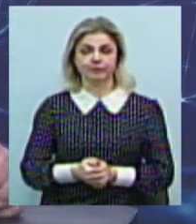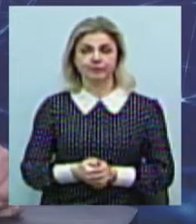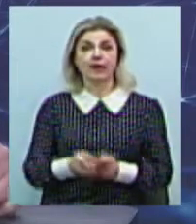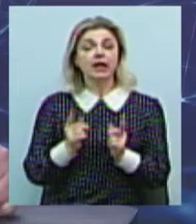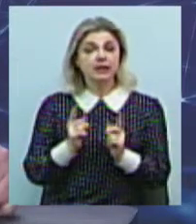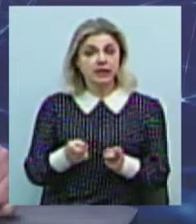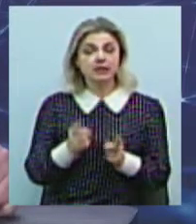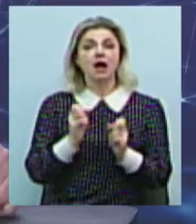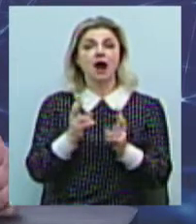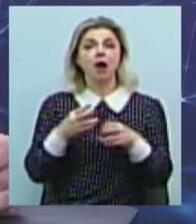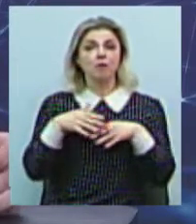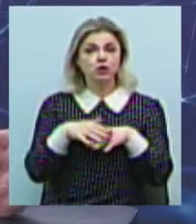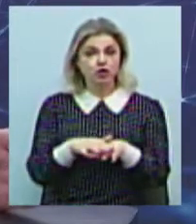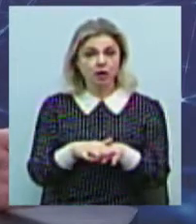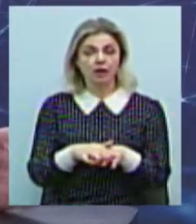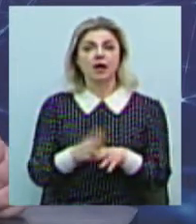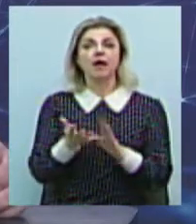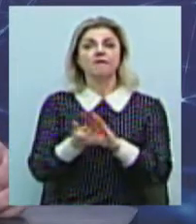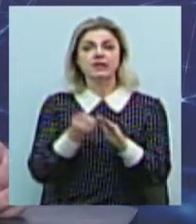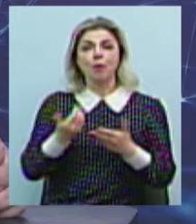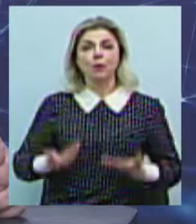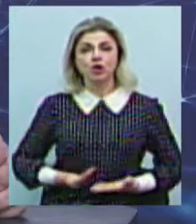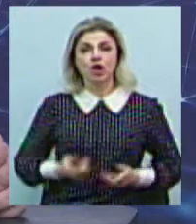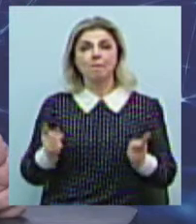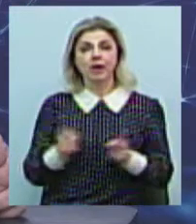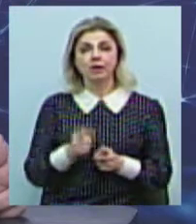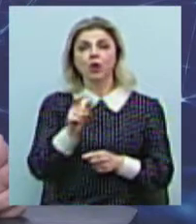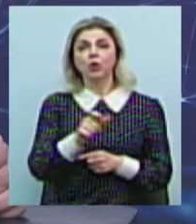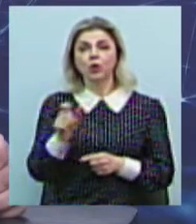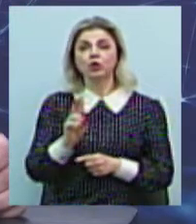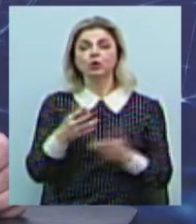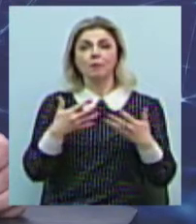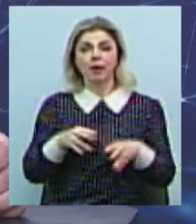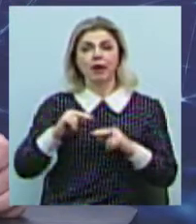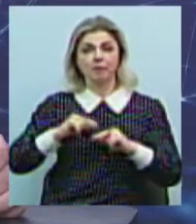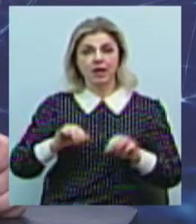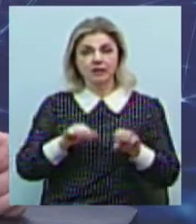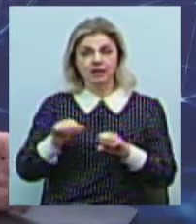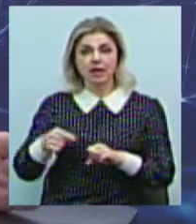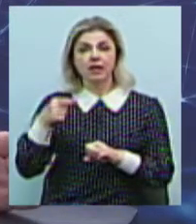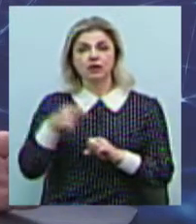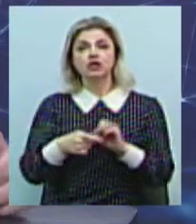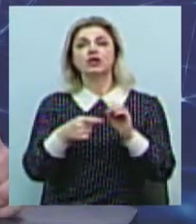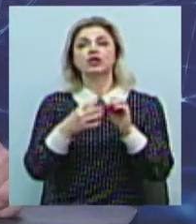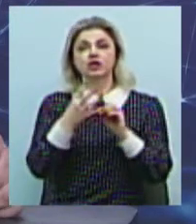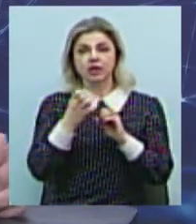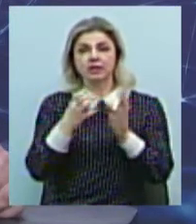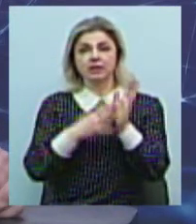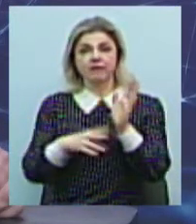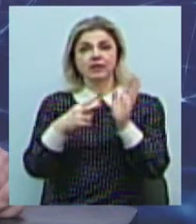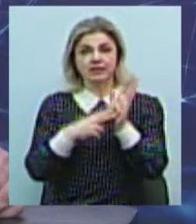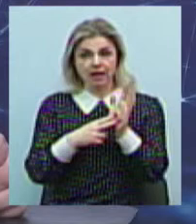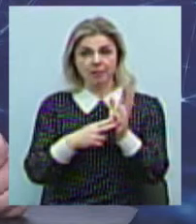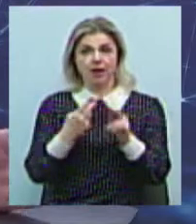Дійсно, як її посчитали, взяли прожитковий мінімум для осіб, які втратили працездатність, 1497, який діє на